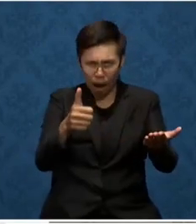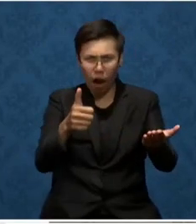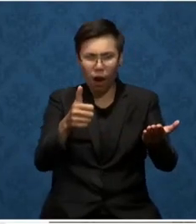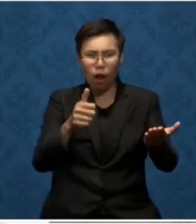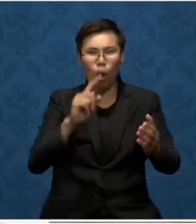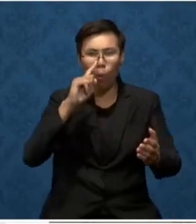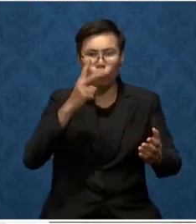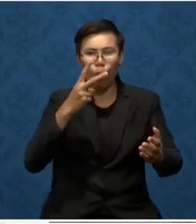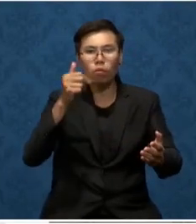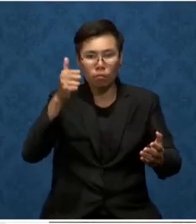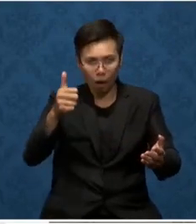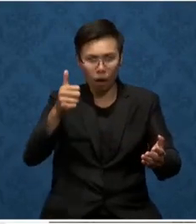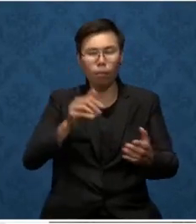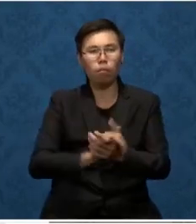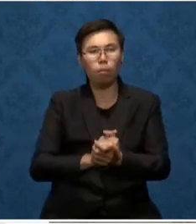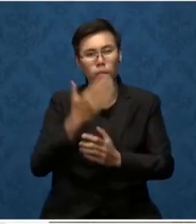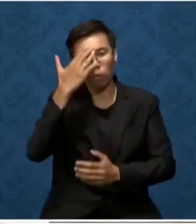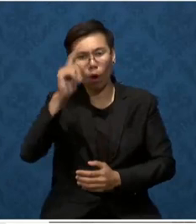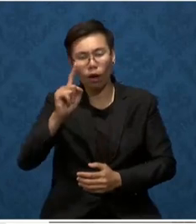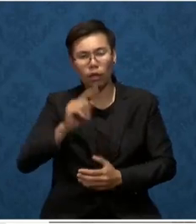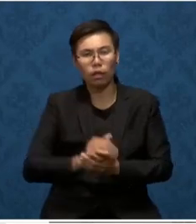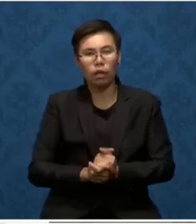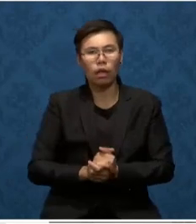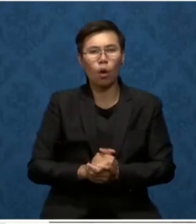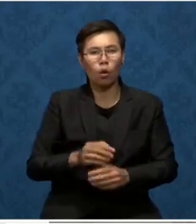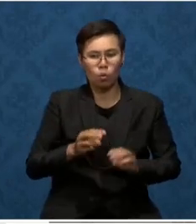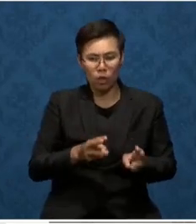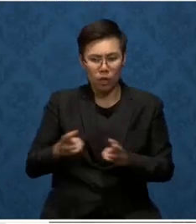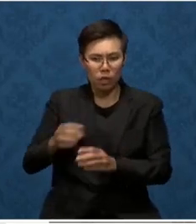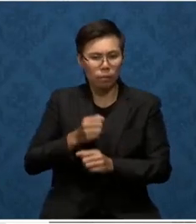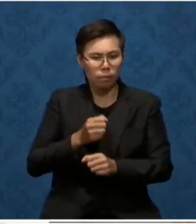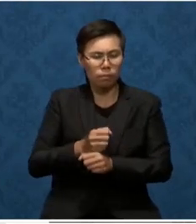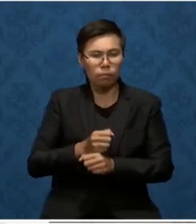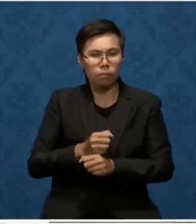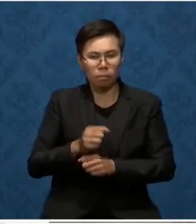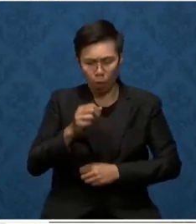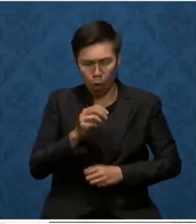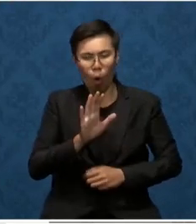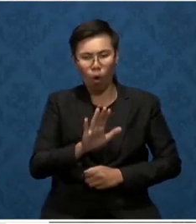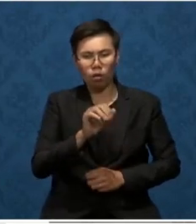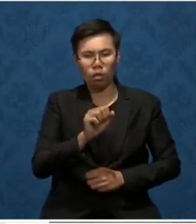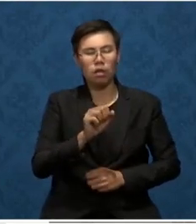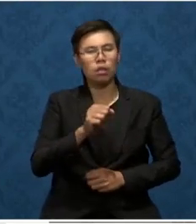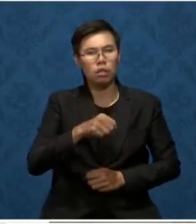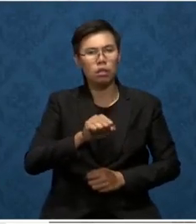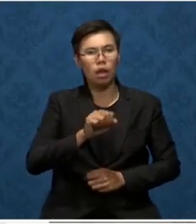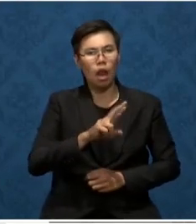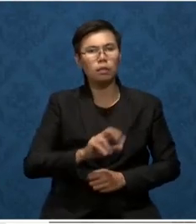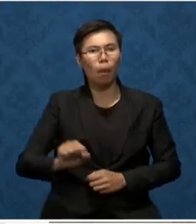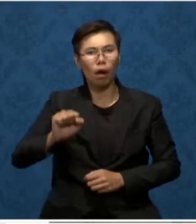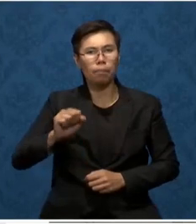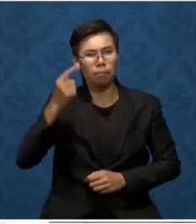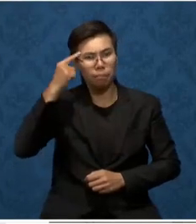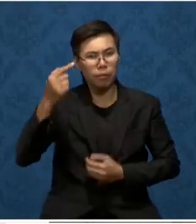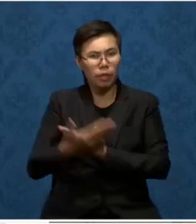ภารกิจของสภาคือภารกิจที่จะต้องพิจารณาเลือก